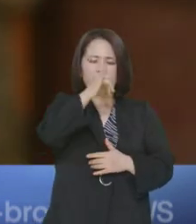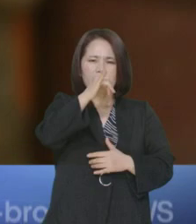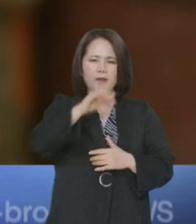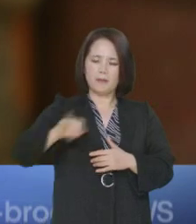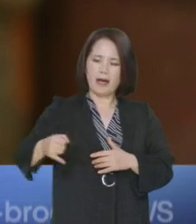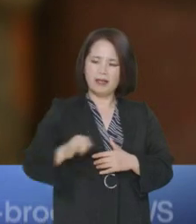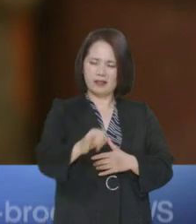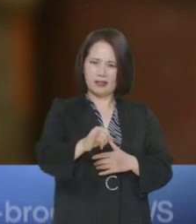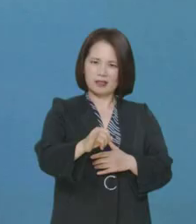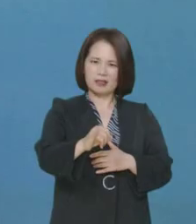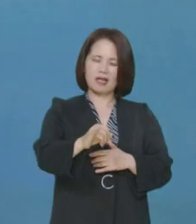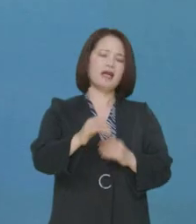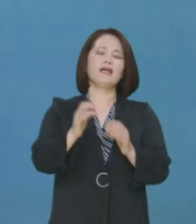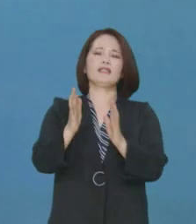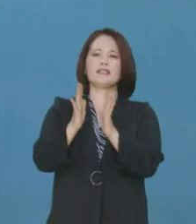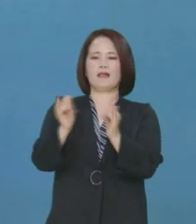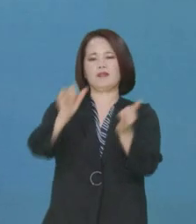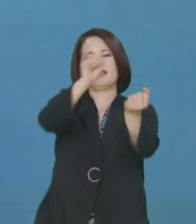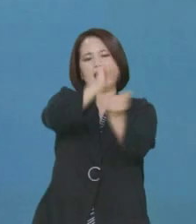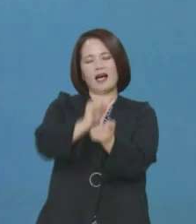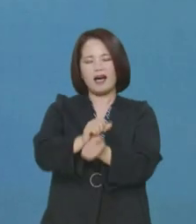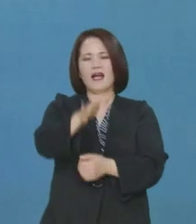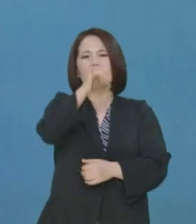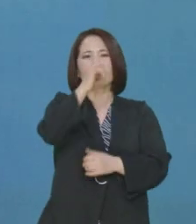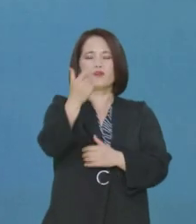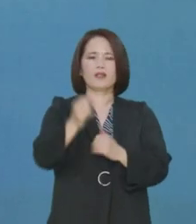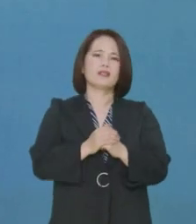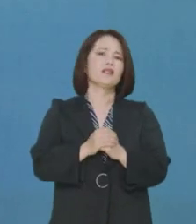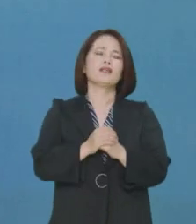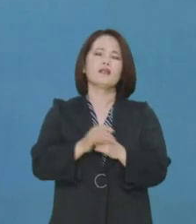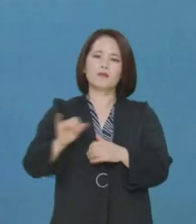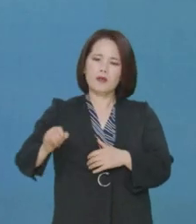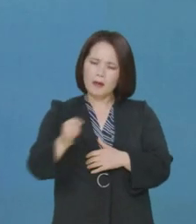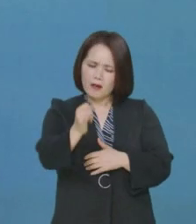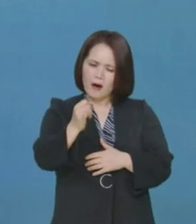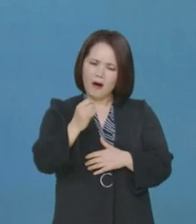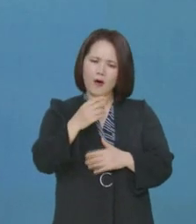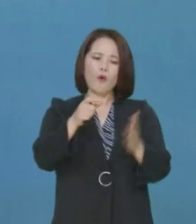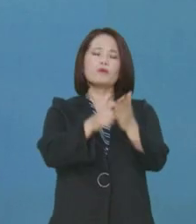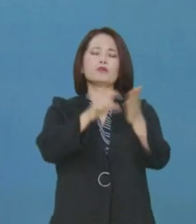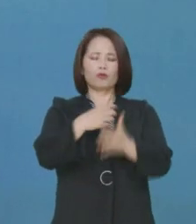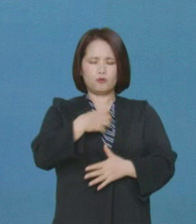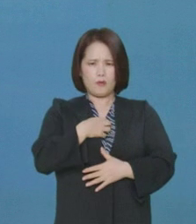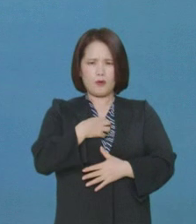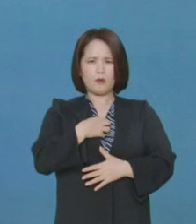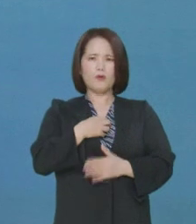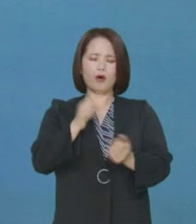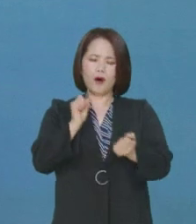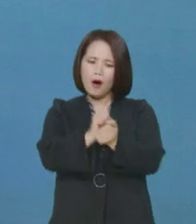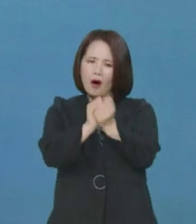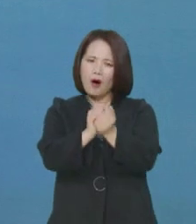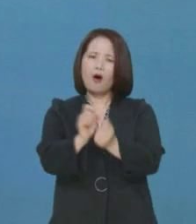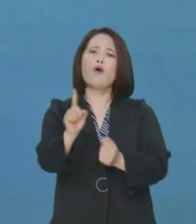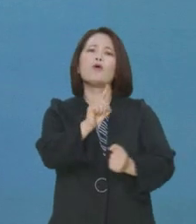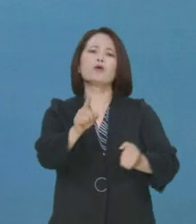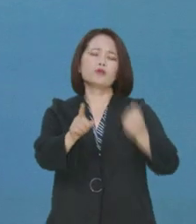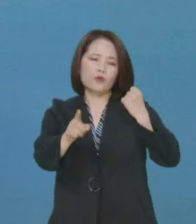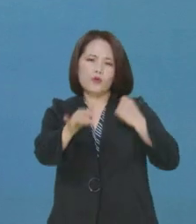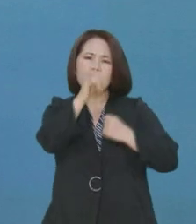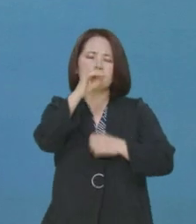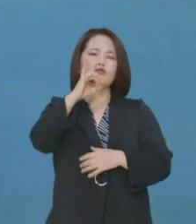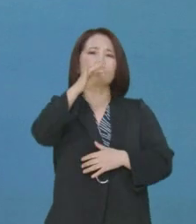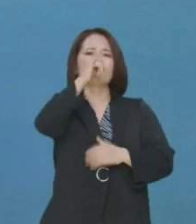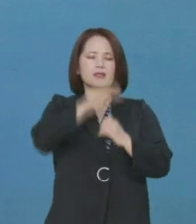것으로 보입니다 4 요즘 이 신종 코로나 바이러스가 얼마나 위험한지 또 전파 력은 어떻게 되는지가 궁금한데